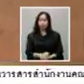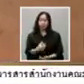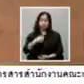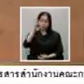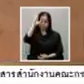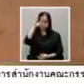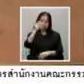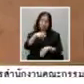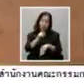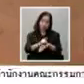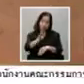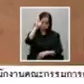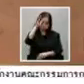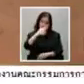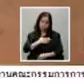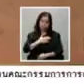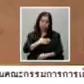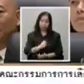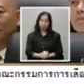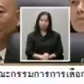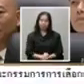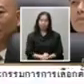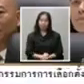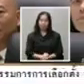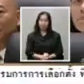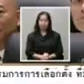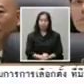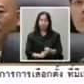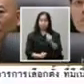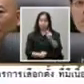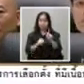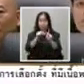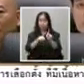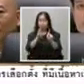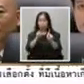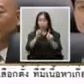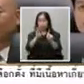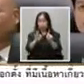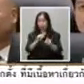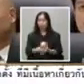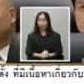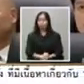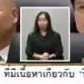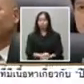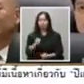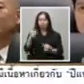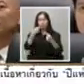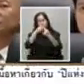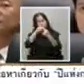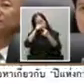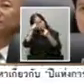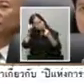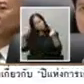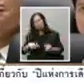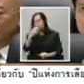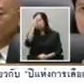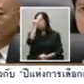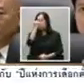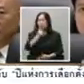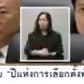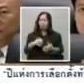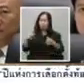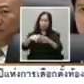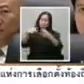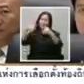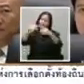านประธานฟังผมนิดนึงครับผมขอประท้วงข้อ69ก่อนนะครับคือผู้อภิปรายไม่เข้าประเด็นเลยครับท่านประธานครับแล้ววันนี้ทุก